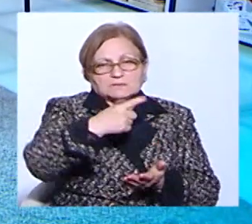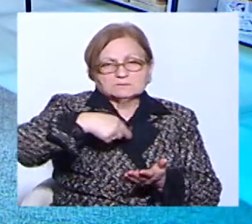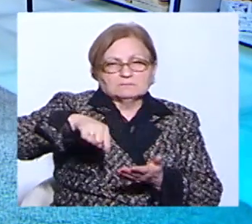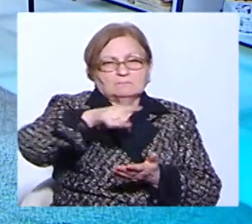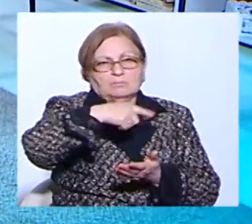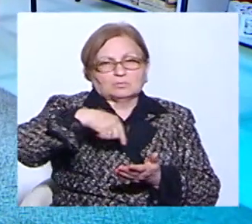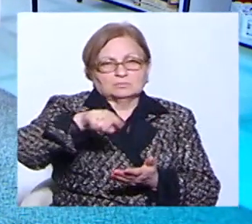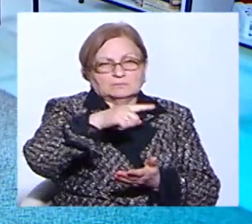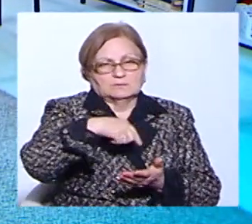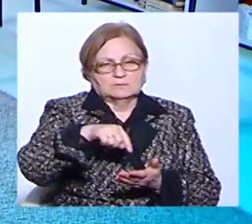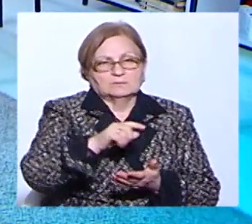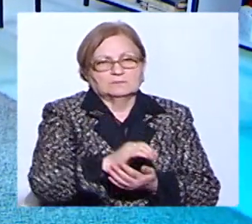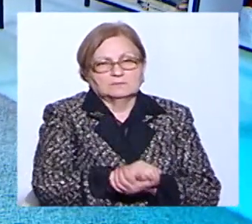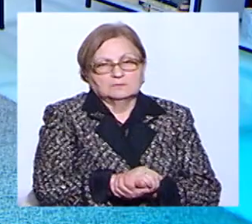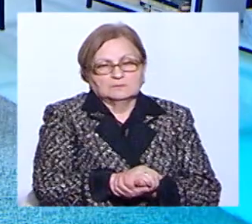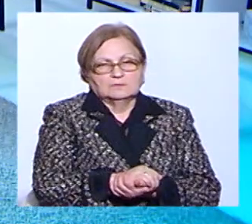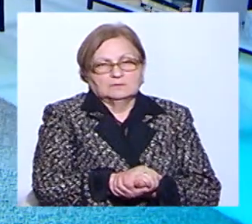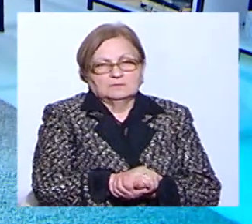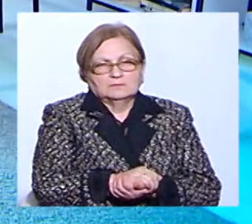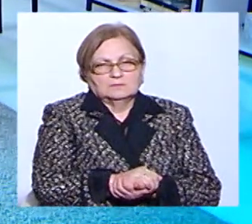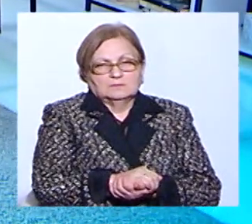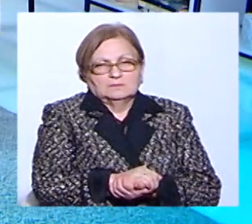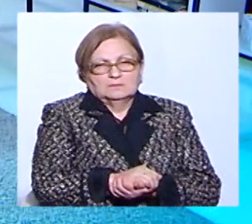ფიგურა. ბრუნვითი ფიგურა,